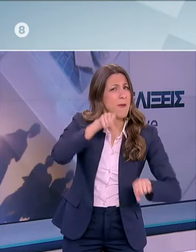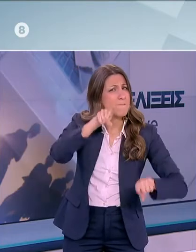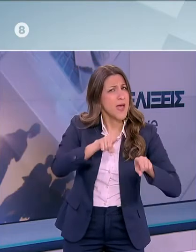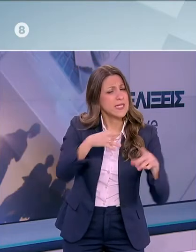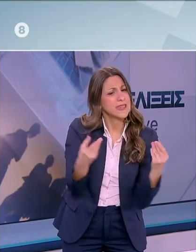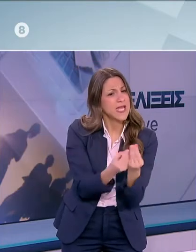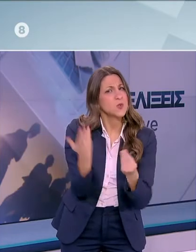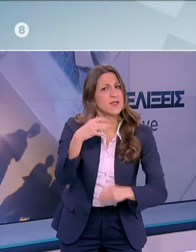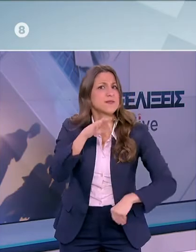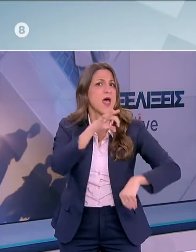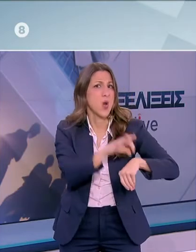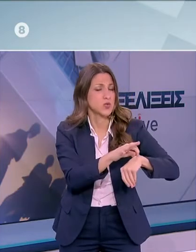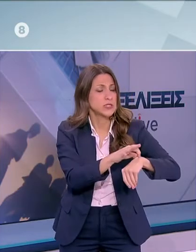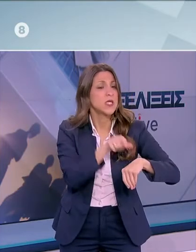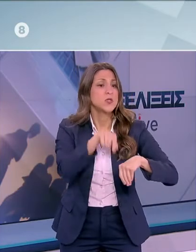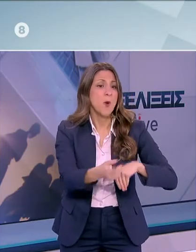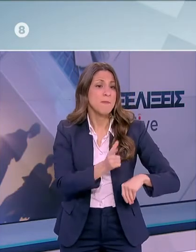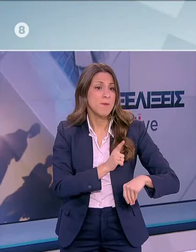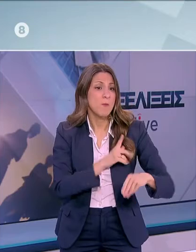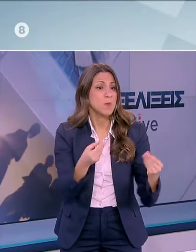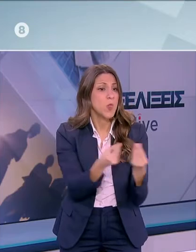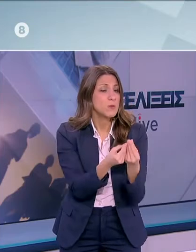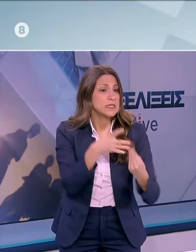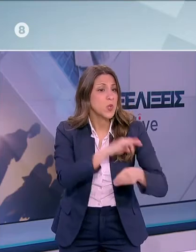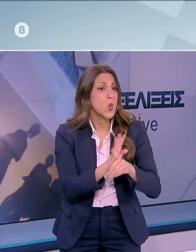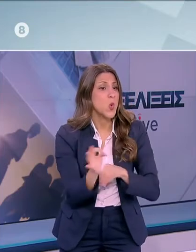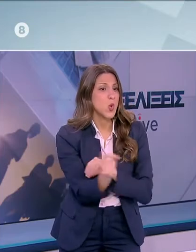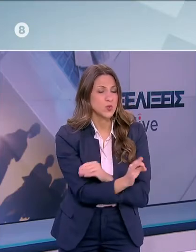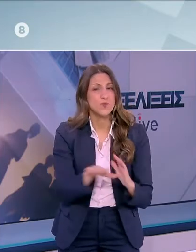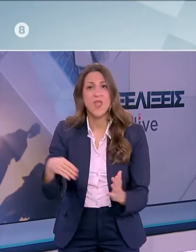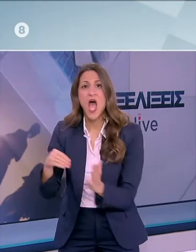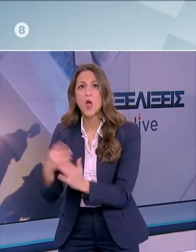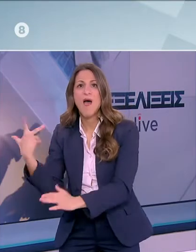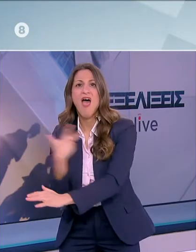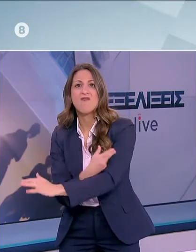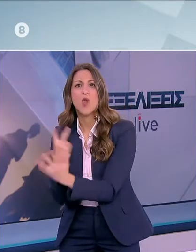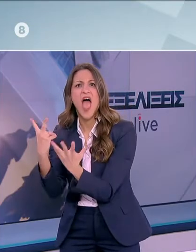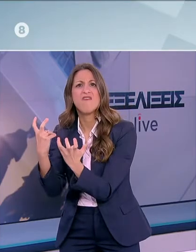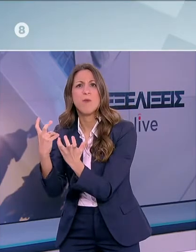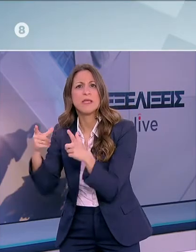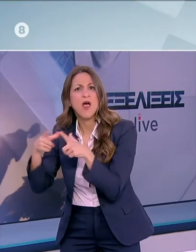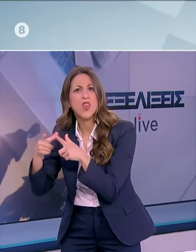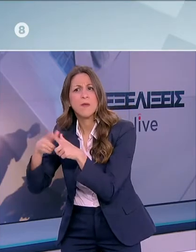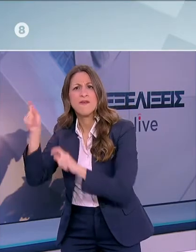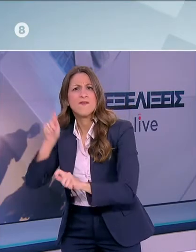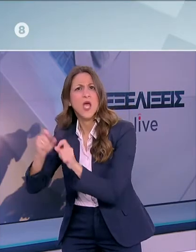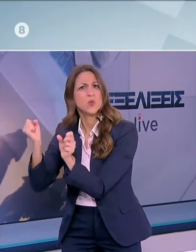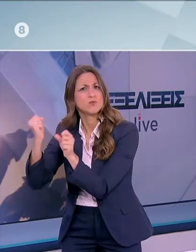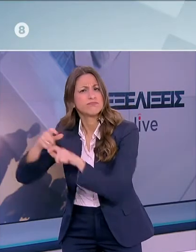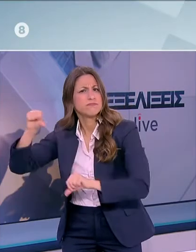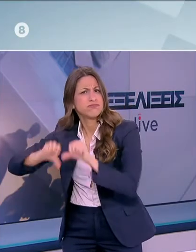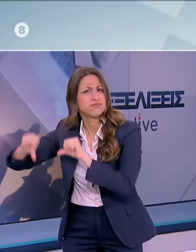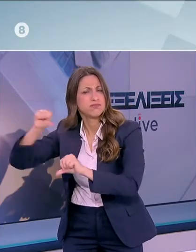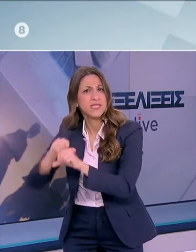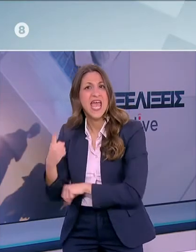Περισσότερα από 70 εμβόλια είναι σε φάση ανάπτυξης αυτή τη στιγμή, σύμφωνα με ανακοινώσεις του Παγκόσμιου Οργανισμού Υγείας. Μόνο ένα από αυτά τα